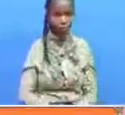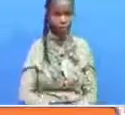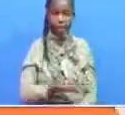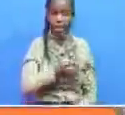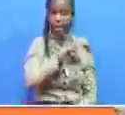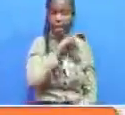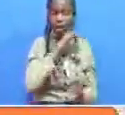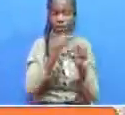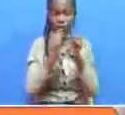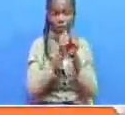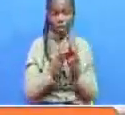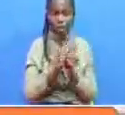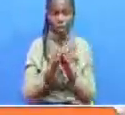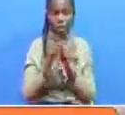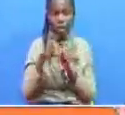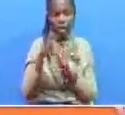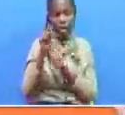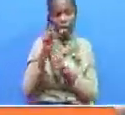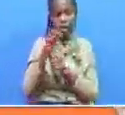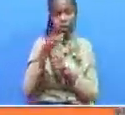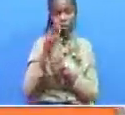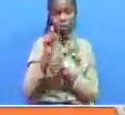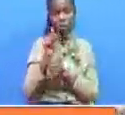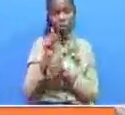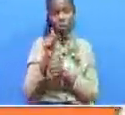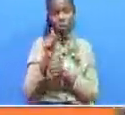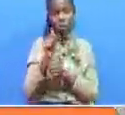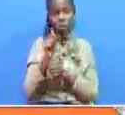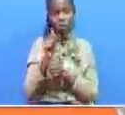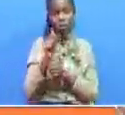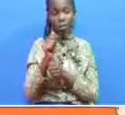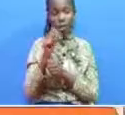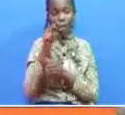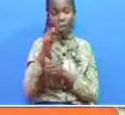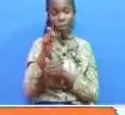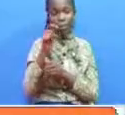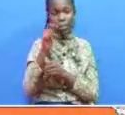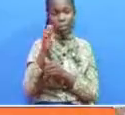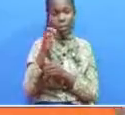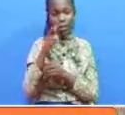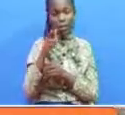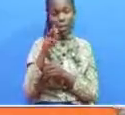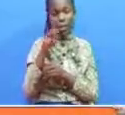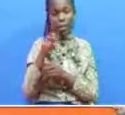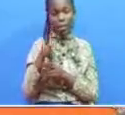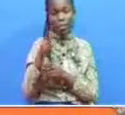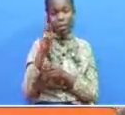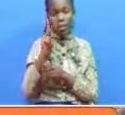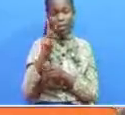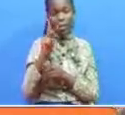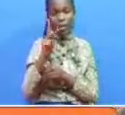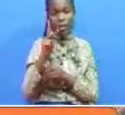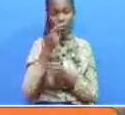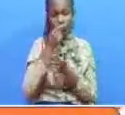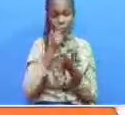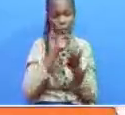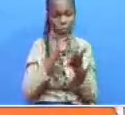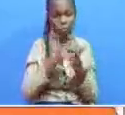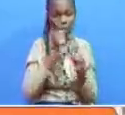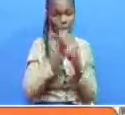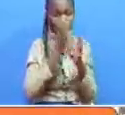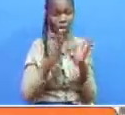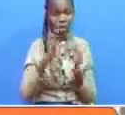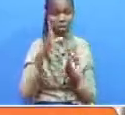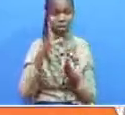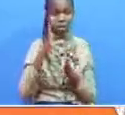Raila Heade na mwini wake Martha Karua, Minister Mubiani wa Uwemiva Kenya Peter Munya, Peter Kenneth, mwandiki wa chamacha adhuko Miva